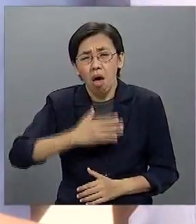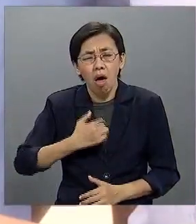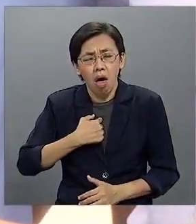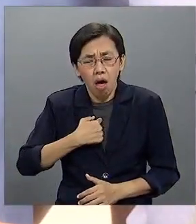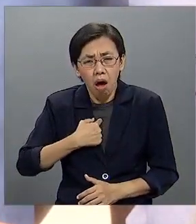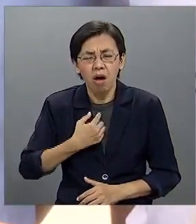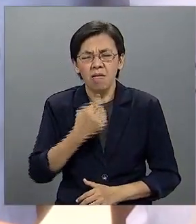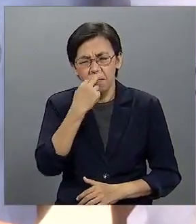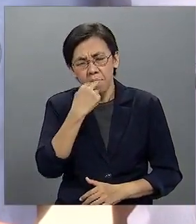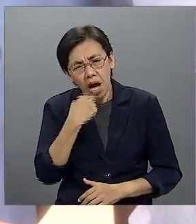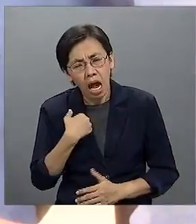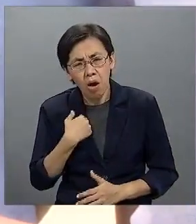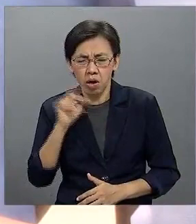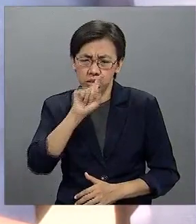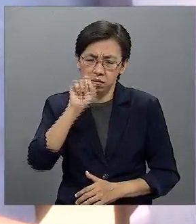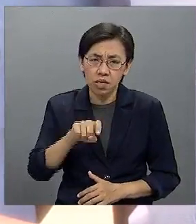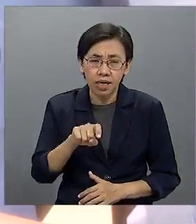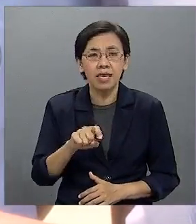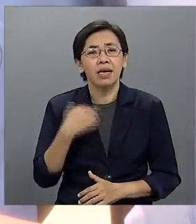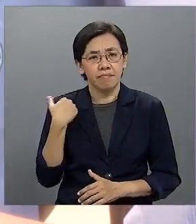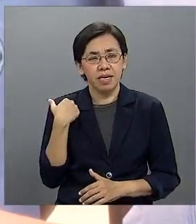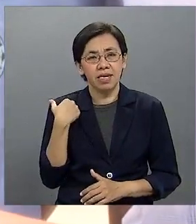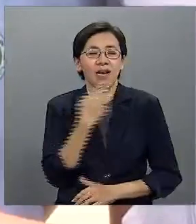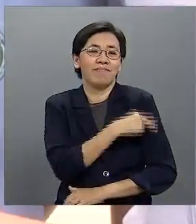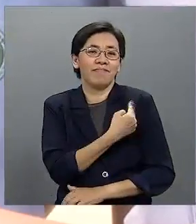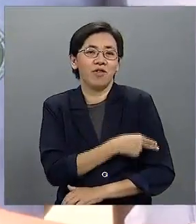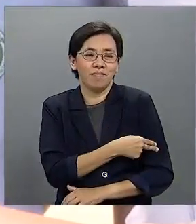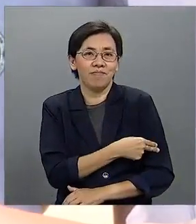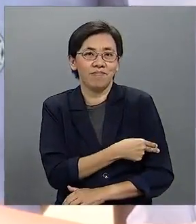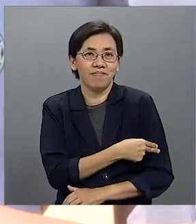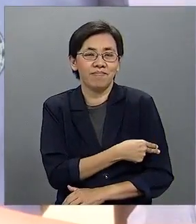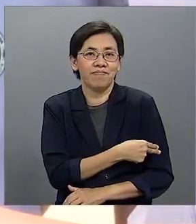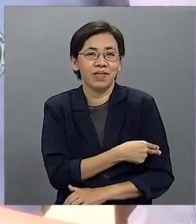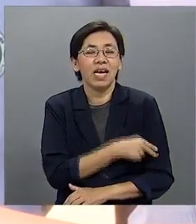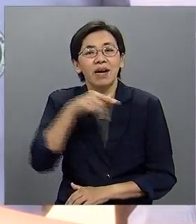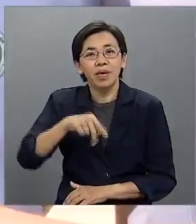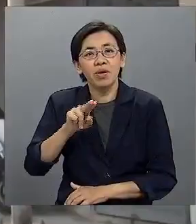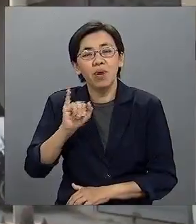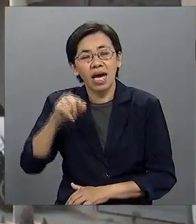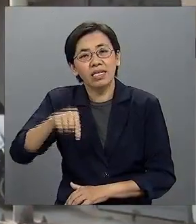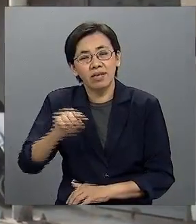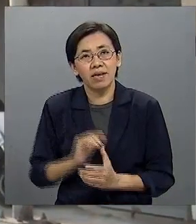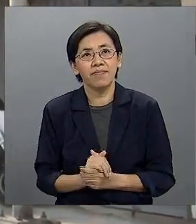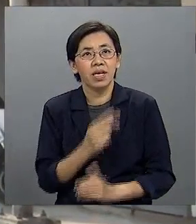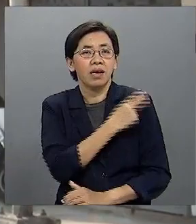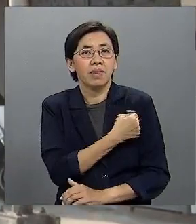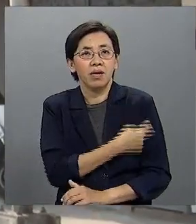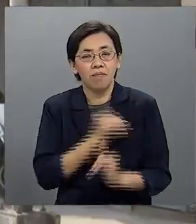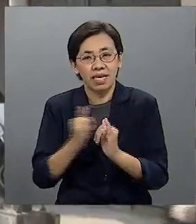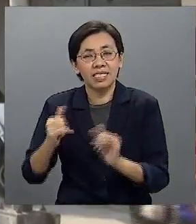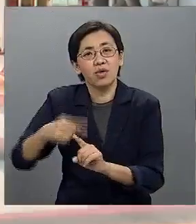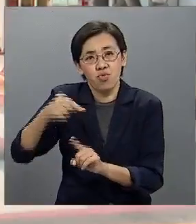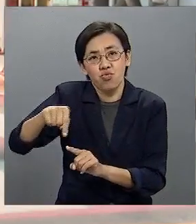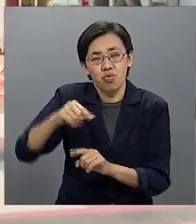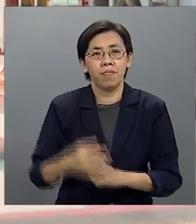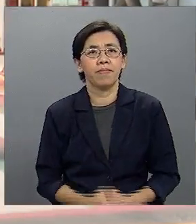งเนี่ยเราก็เตรียมโรงแรมโรงพยาบาลสำหรับเป็นสถานที่ PUI คือโรงพยาบาลดี อย่างไรก็ตามค่ะท